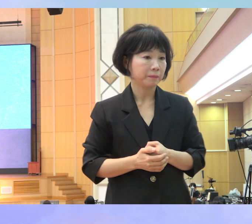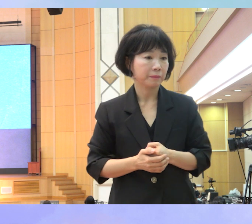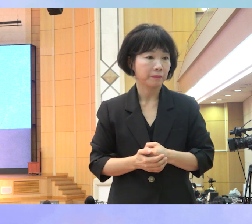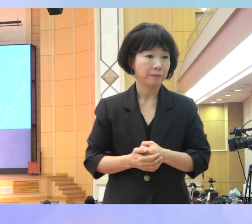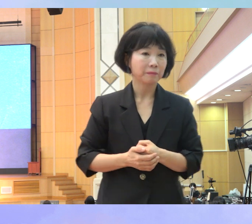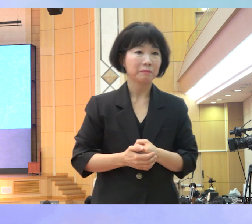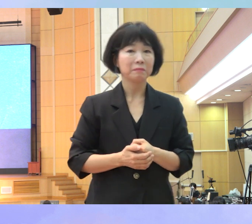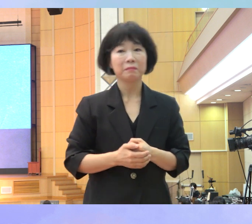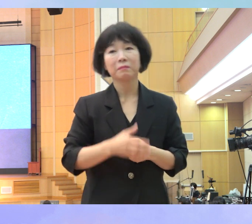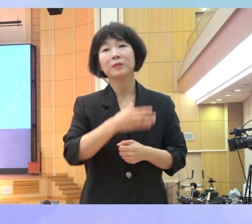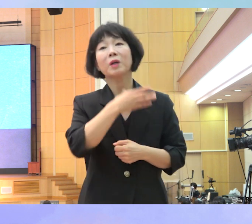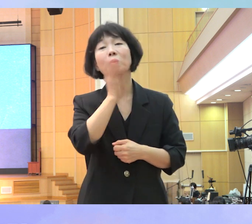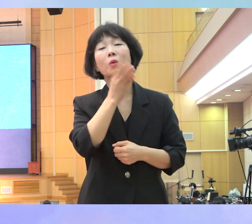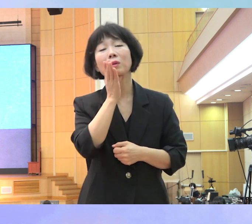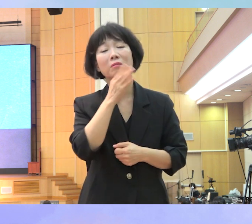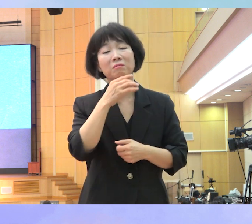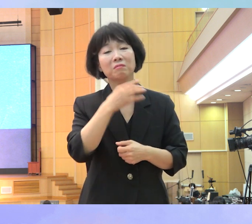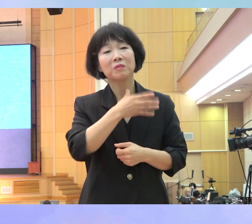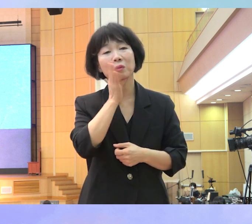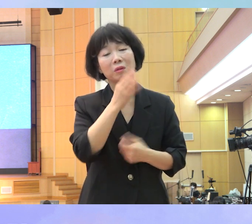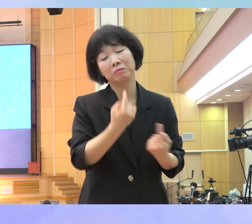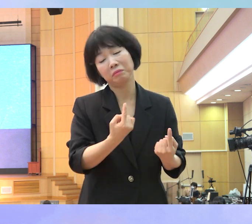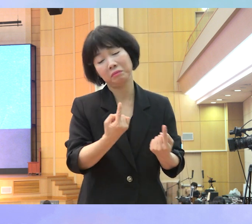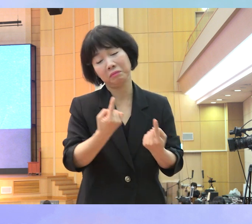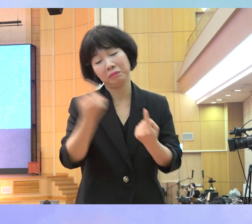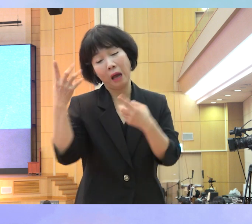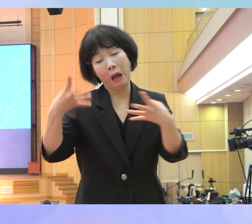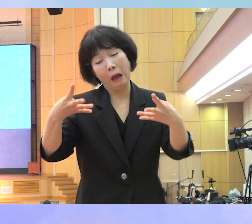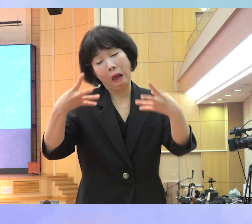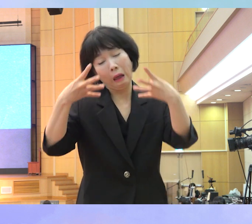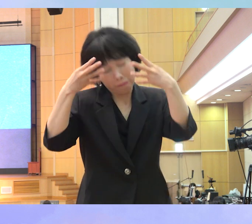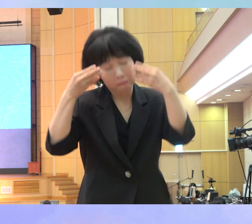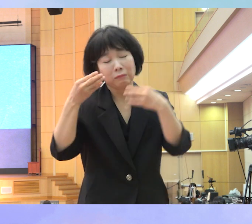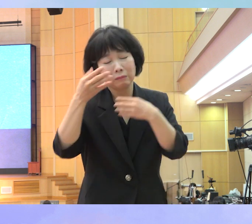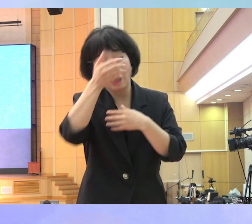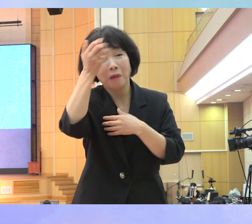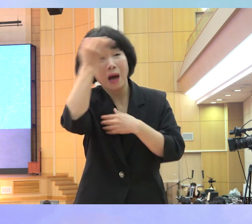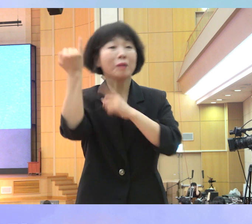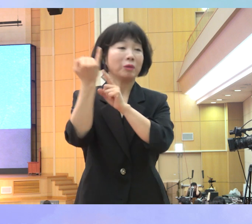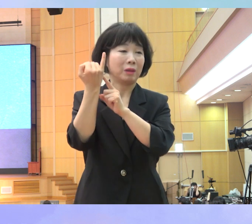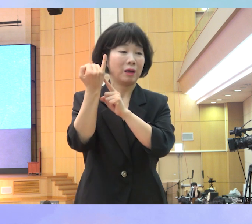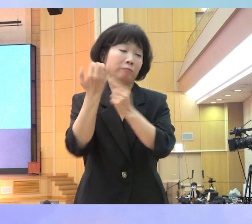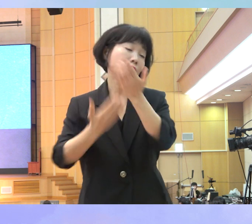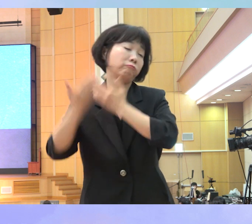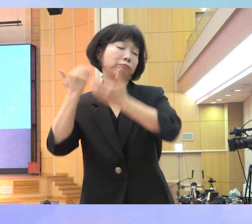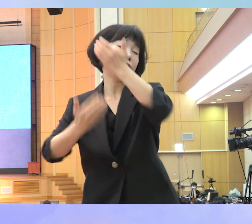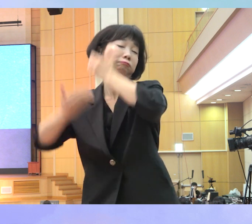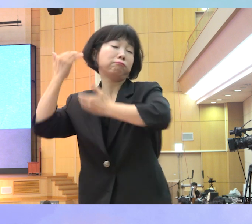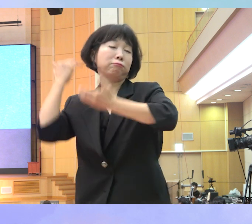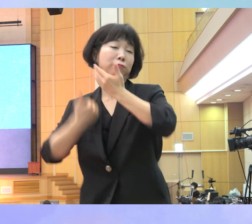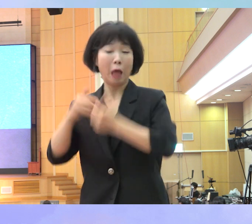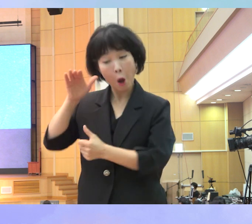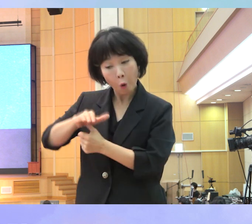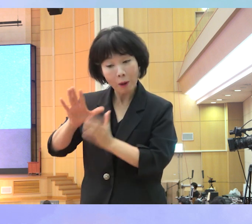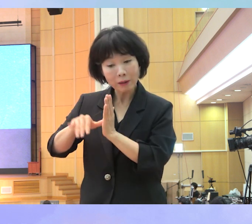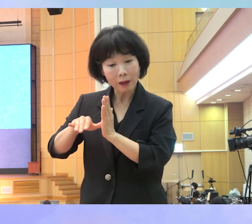주름이 자글자글한 노인이 어린 시절 들었던 격려의 말을 추억하면서 눈물을